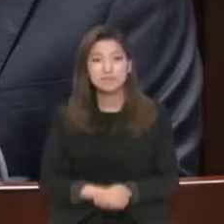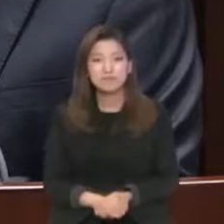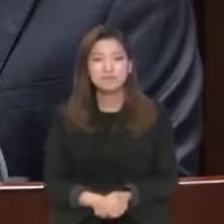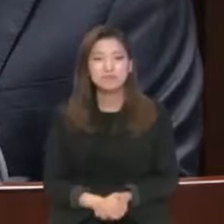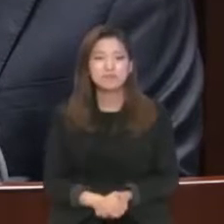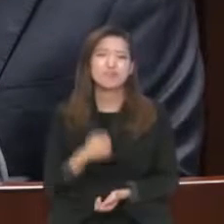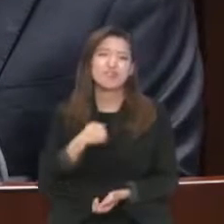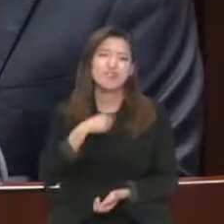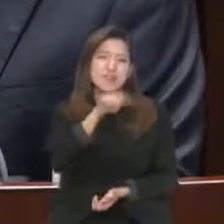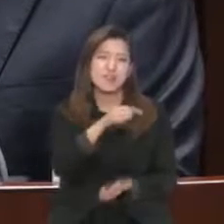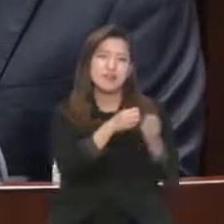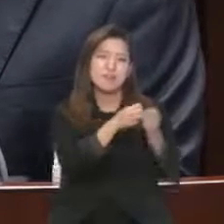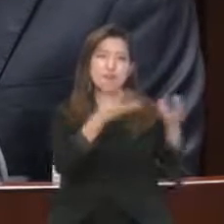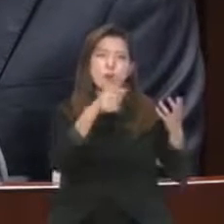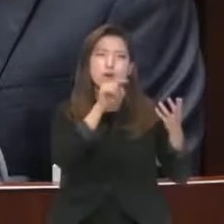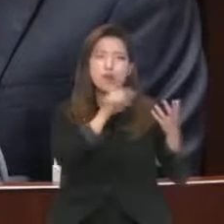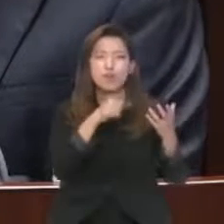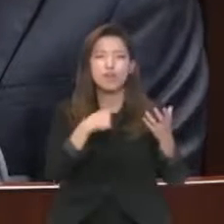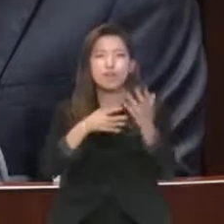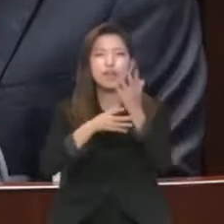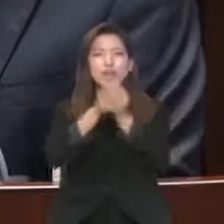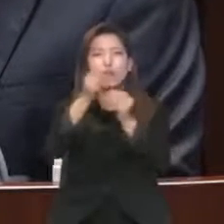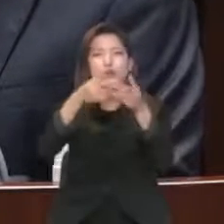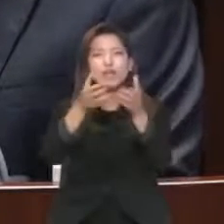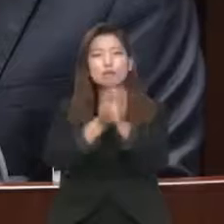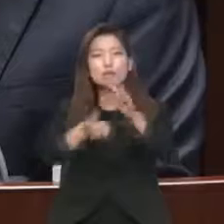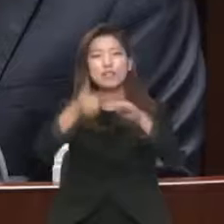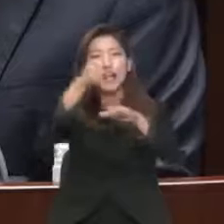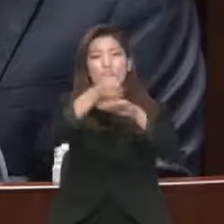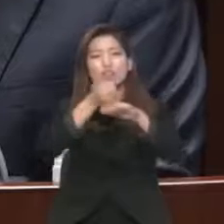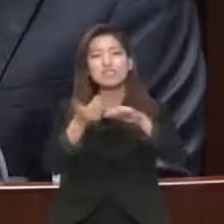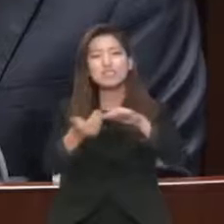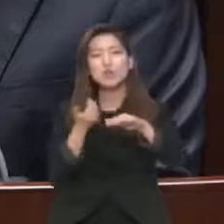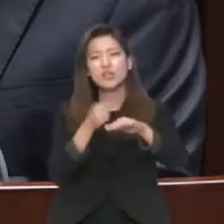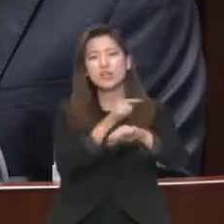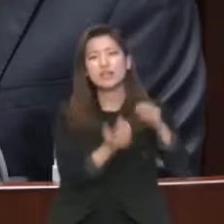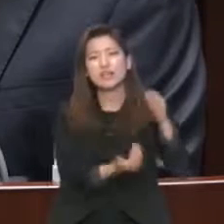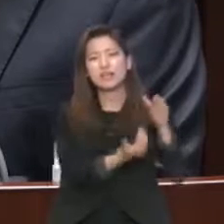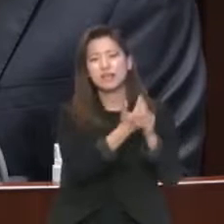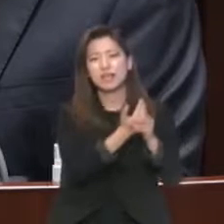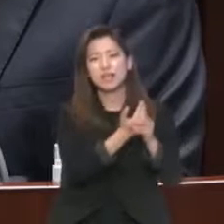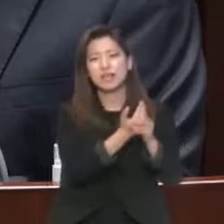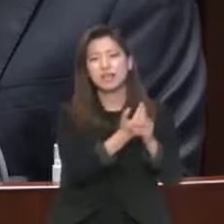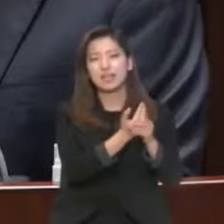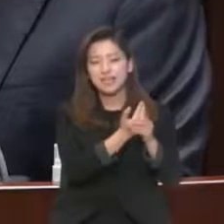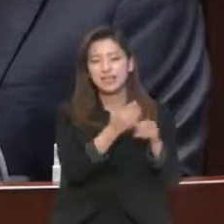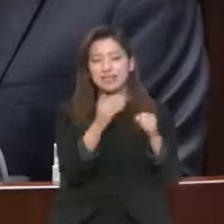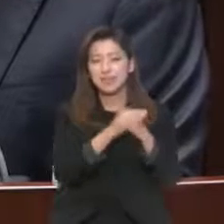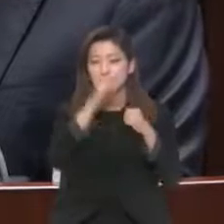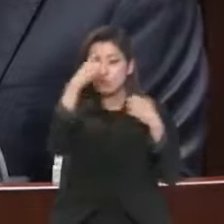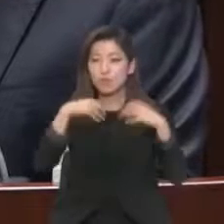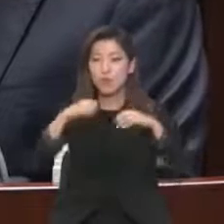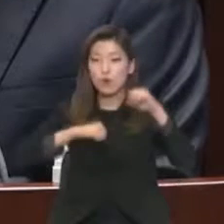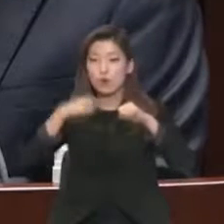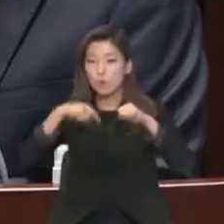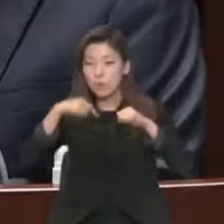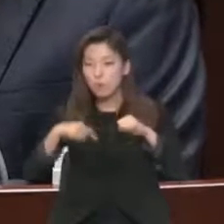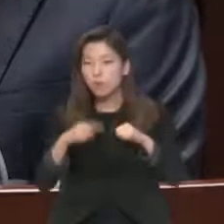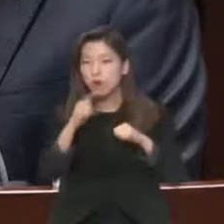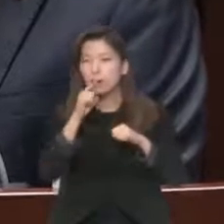장관이 되기 전에 일이라서 정부 전체 차원에서 어떤 대응을 했는지 구체적으로 상세하게 대답드릴 수는 없습니다. 그러나